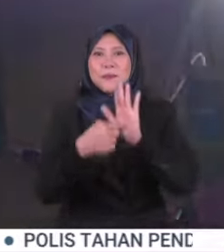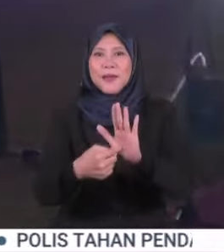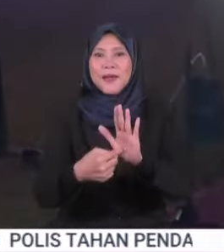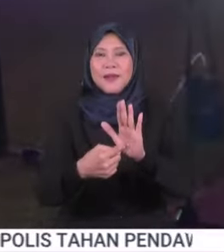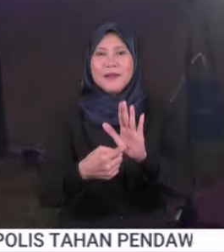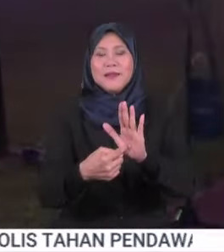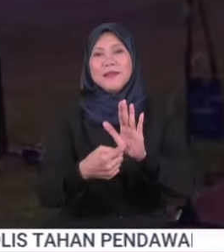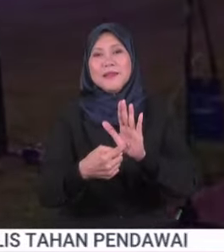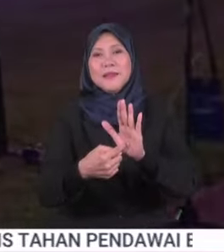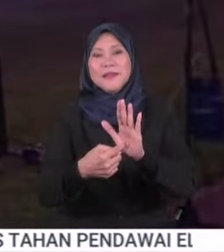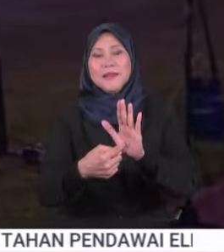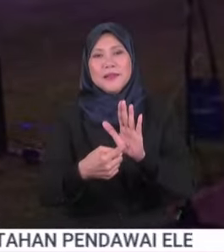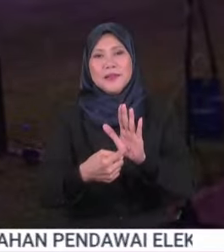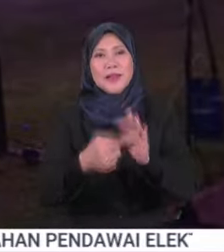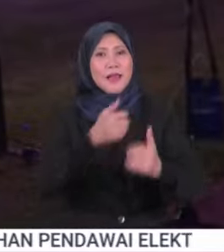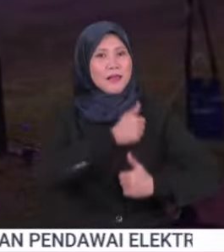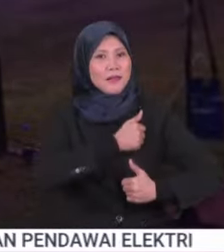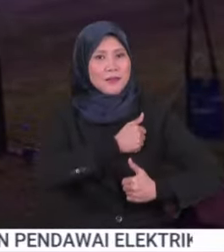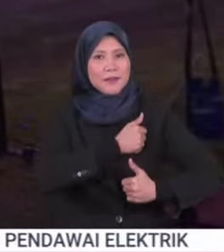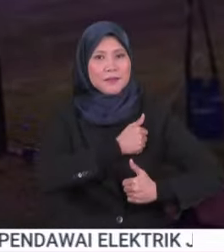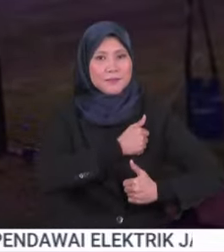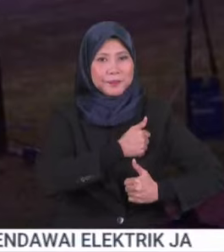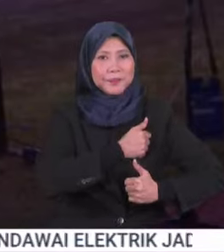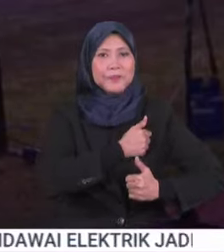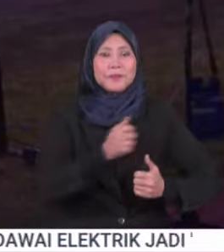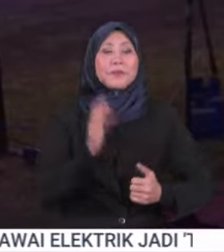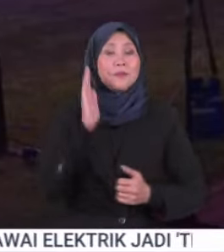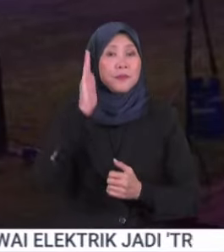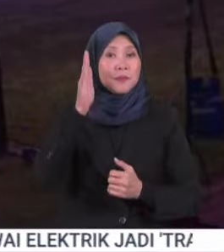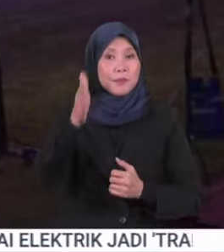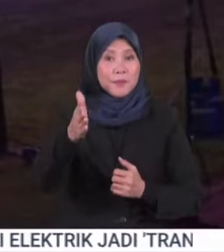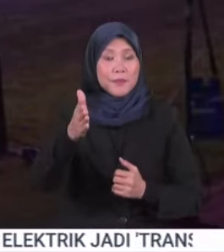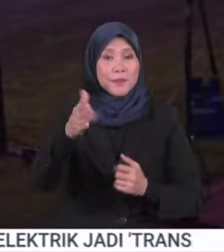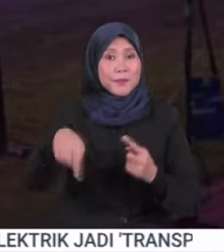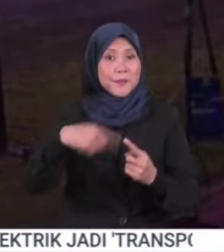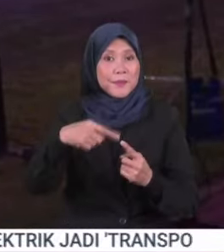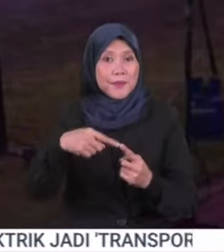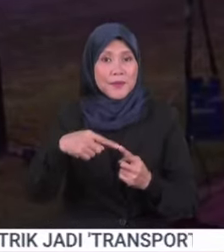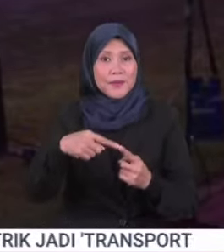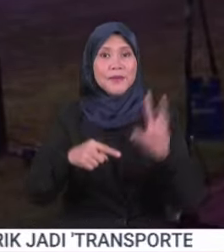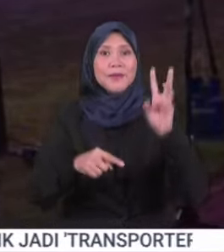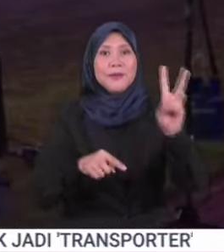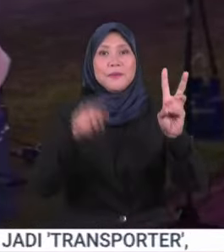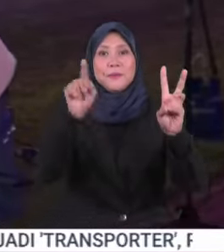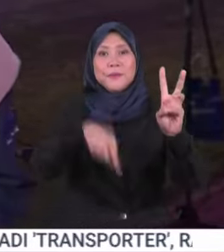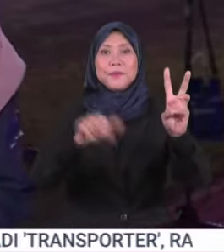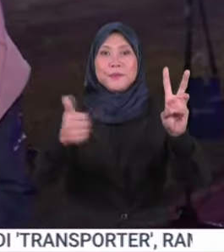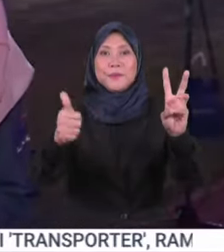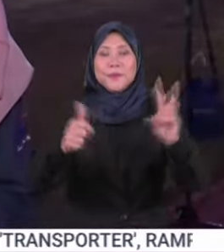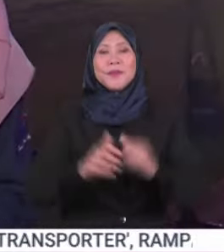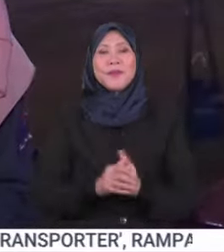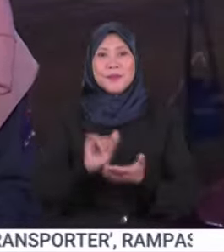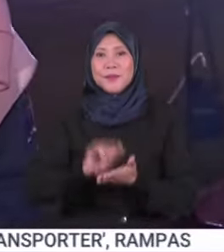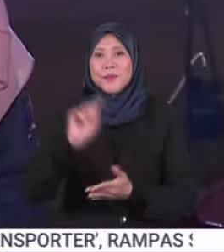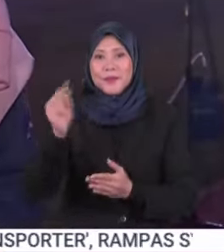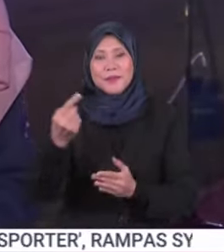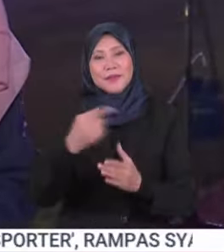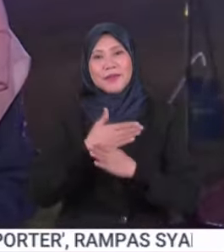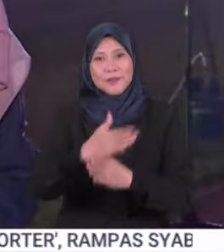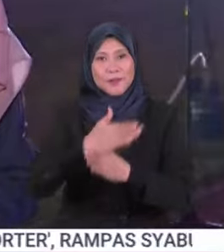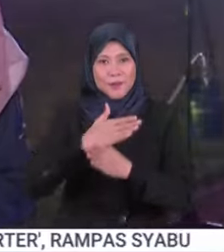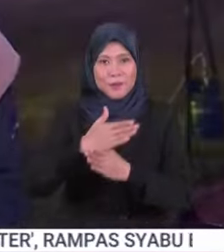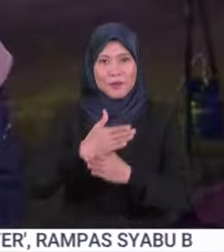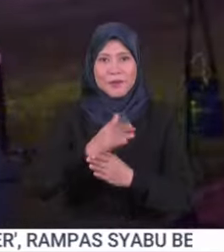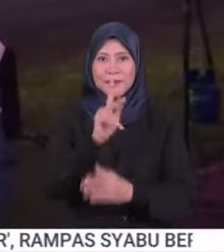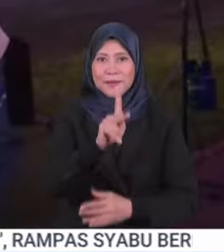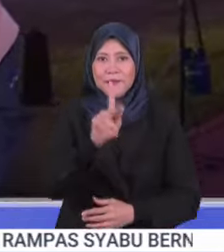persembahan tatu ATM tentera darat ini yang akan diadakan pada 6 Oktober ini. Untuk itu saja saya dapat kongsikan